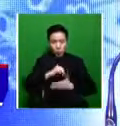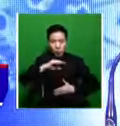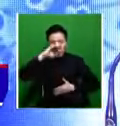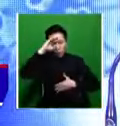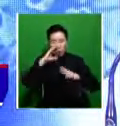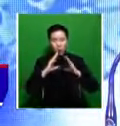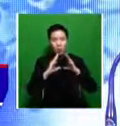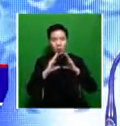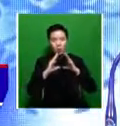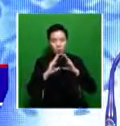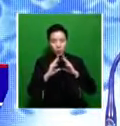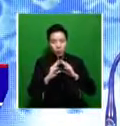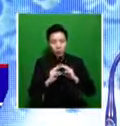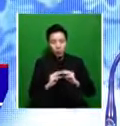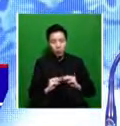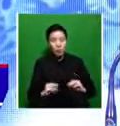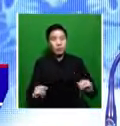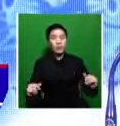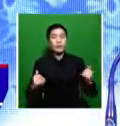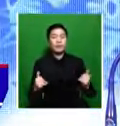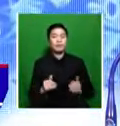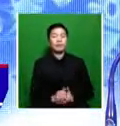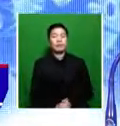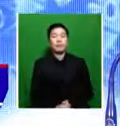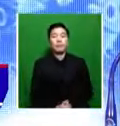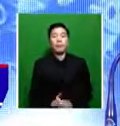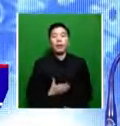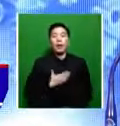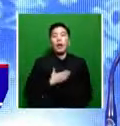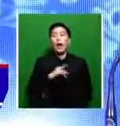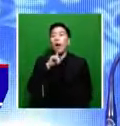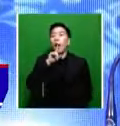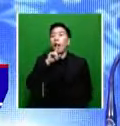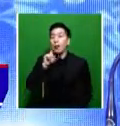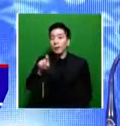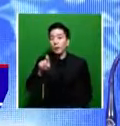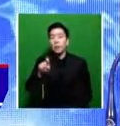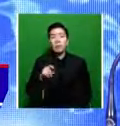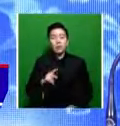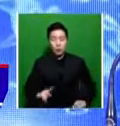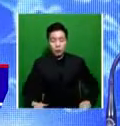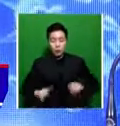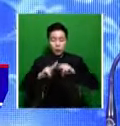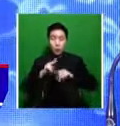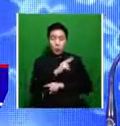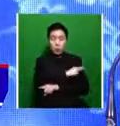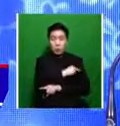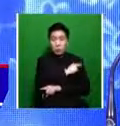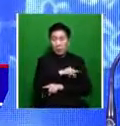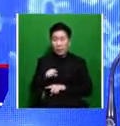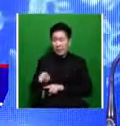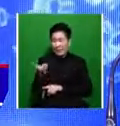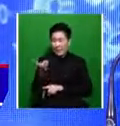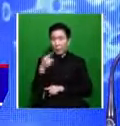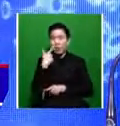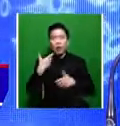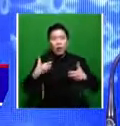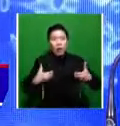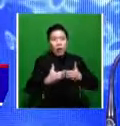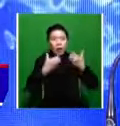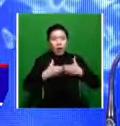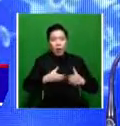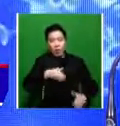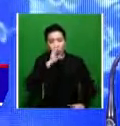นี่ยค่อยๆลดลงนะครับผมเรียนถามท่านรัฐมนตรีสาธารณสุขนิดนะฮะเมื่อกี้ท่านพูดถึงผับบาร์เนี่ย